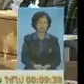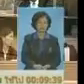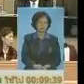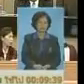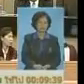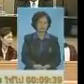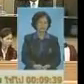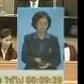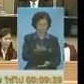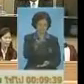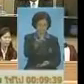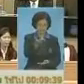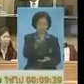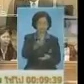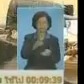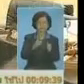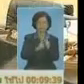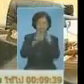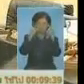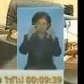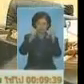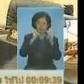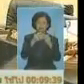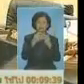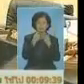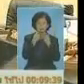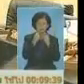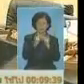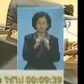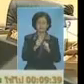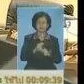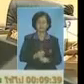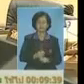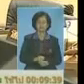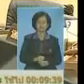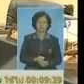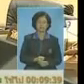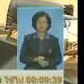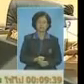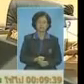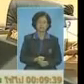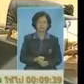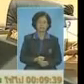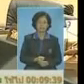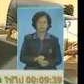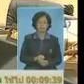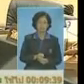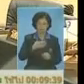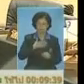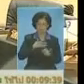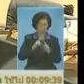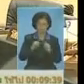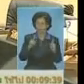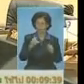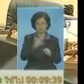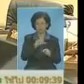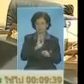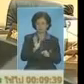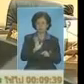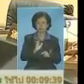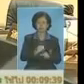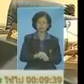เชิญท่านรองยกตอบครับ ท่านประธานที่เคารพร้อยตำรวจเฉลิมอยู่ลงบัญชีรายชื่อผมไม่แปลกใจฮะเ